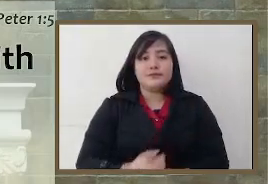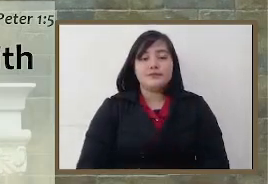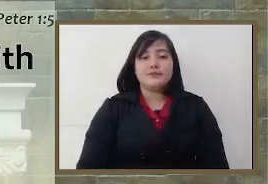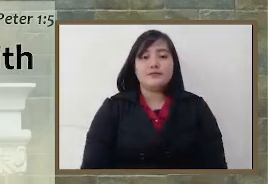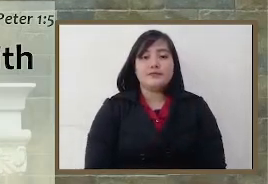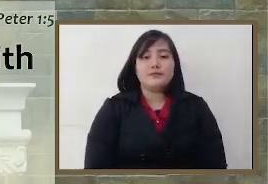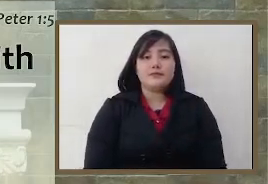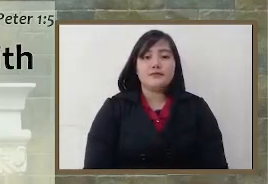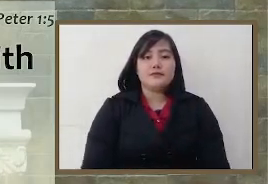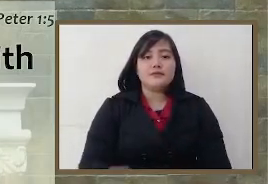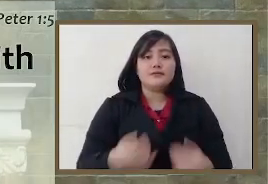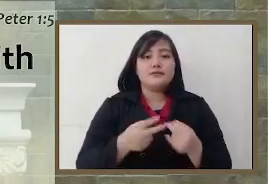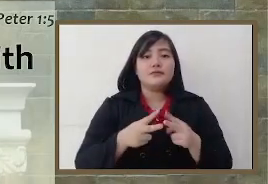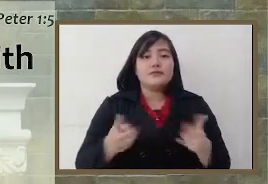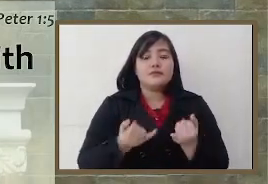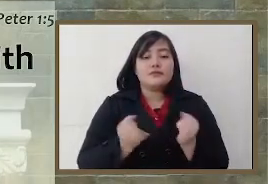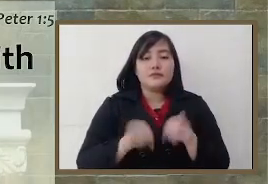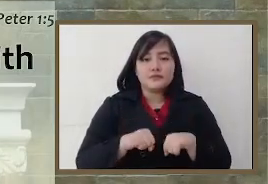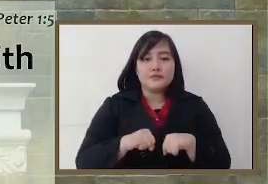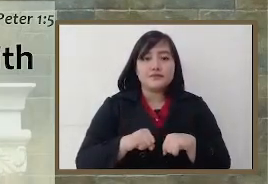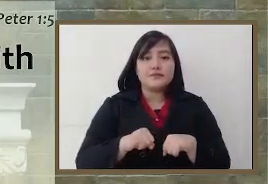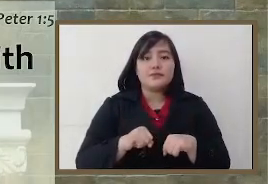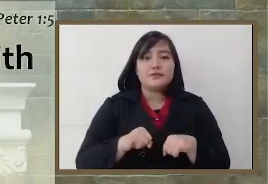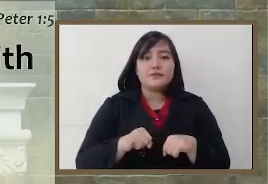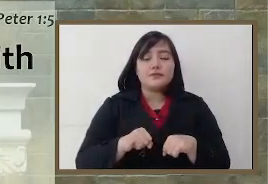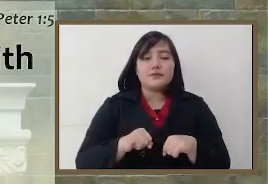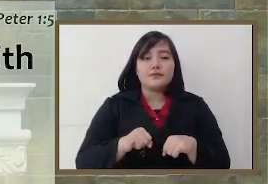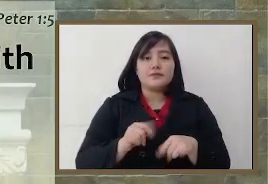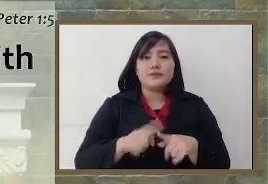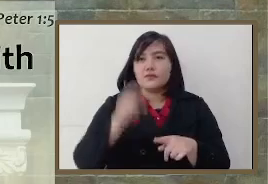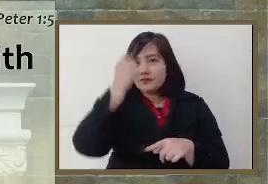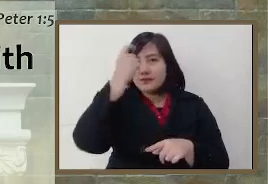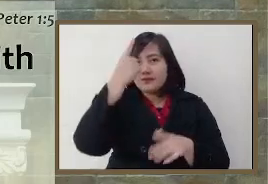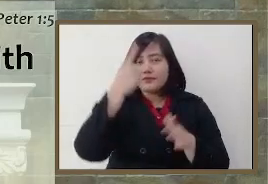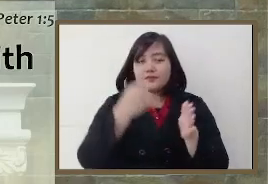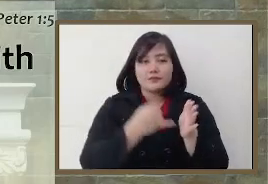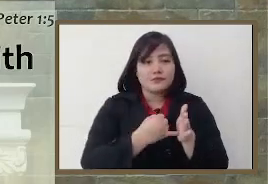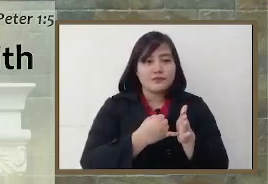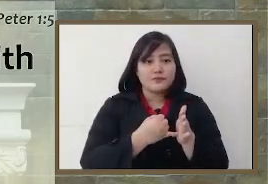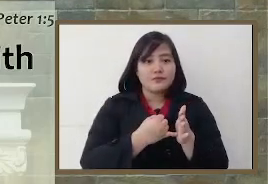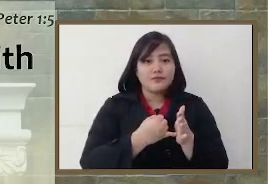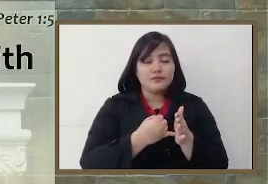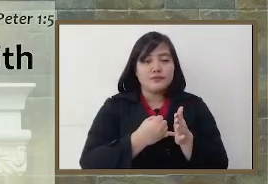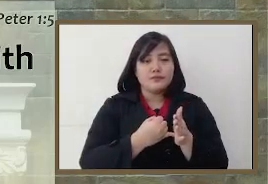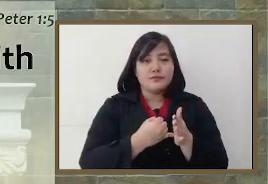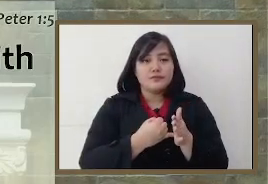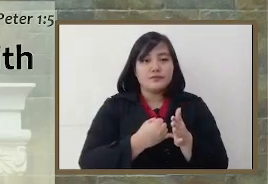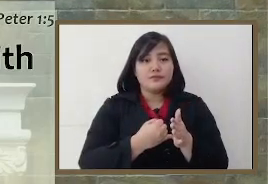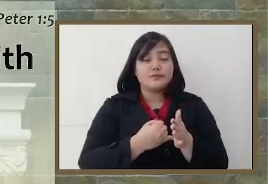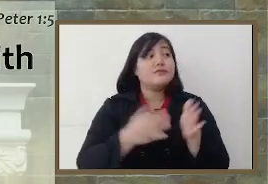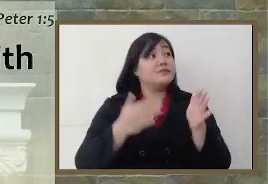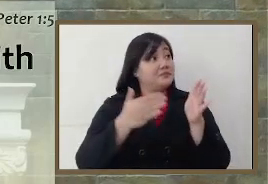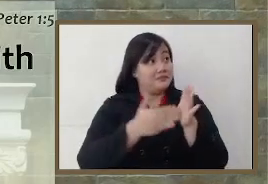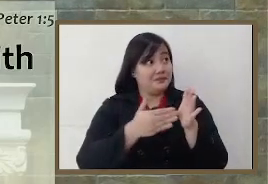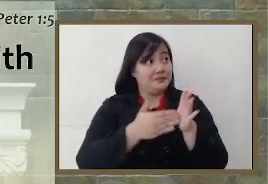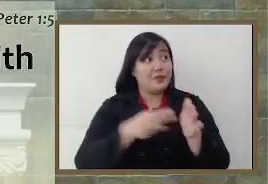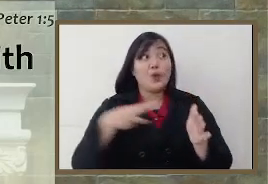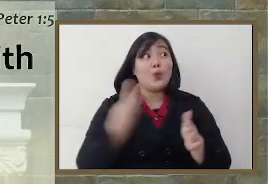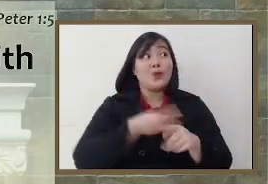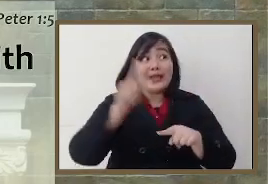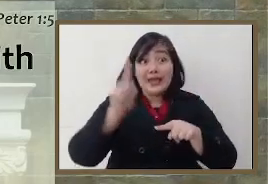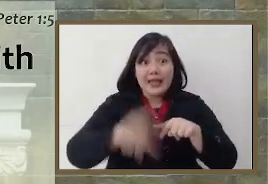very important to take note of that. Ilagay niyo po yan lagi sa isipan niyo. Hindi ka pwedeng